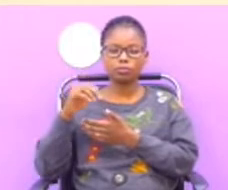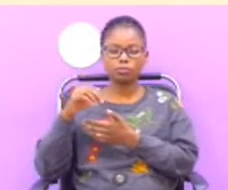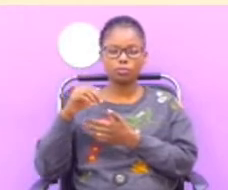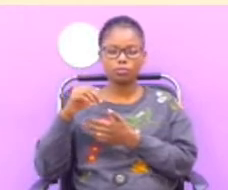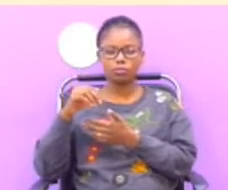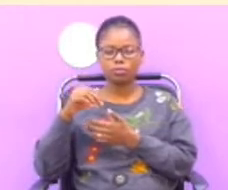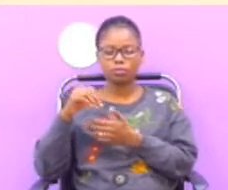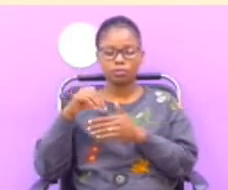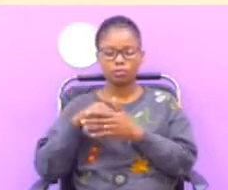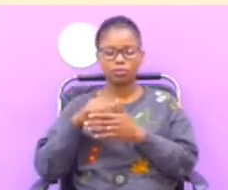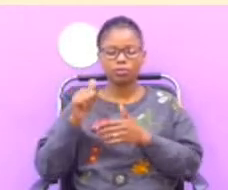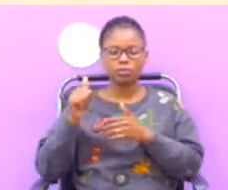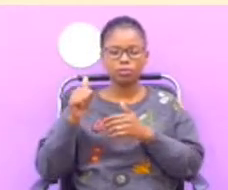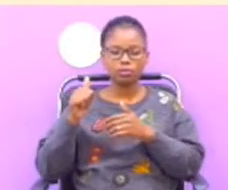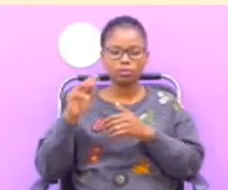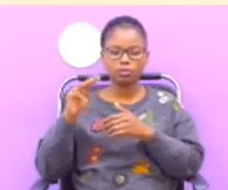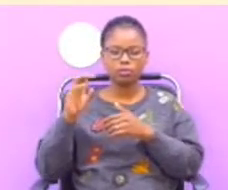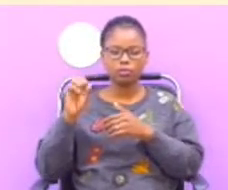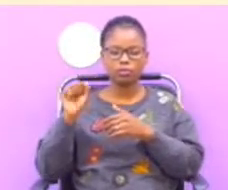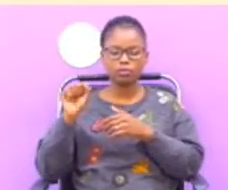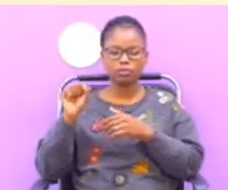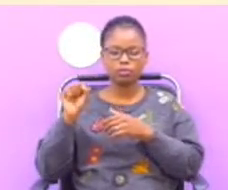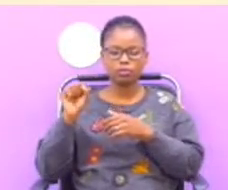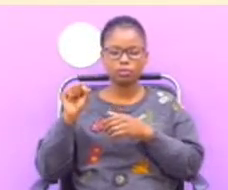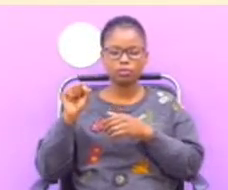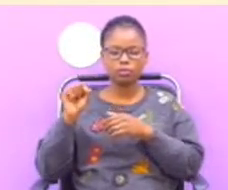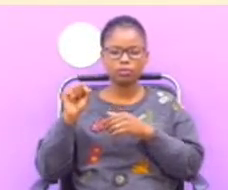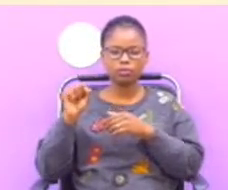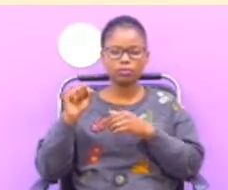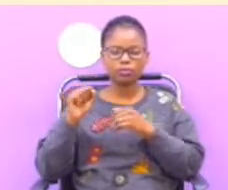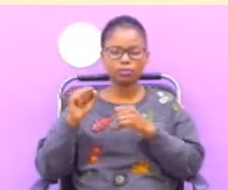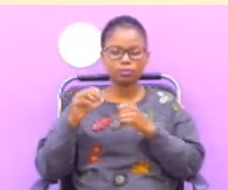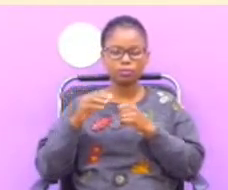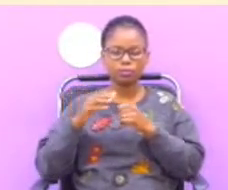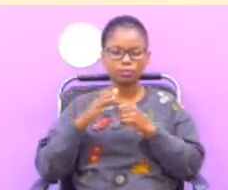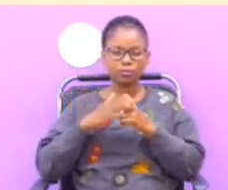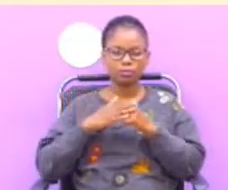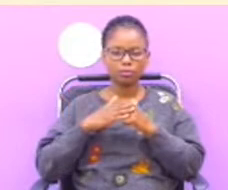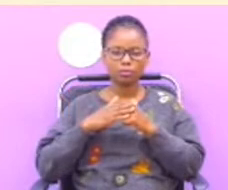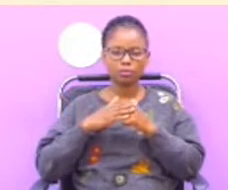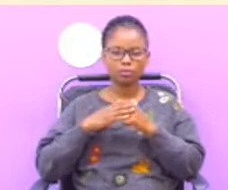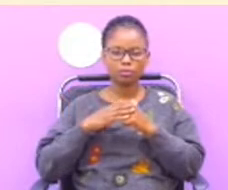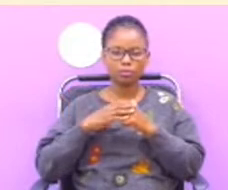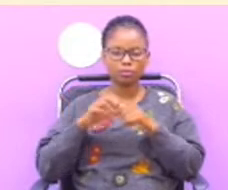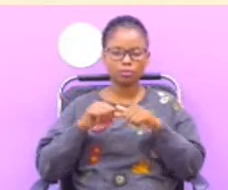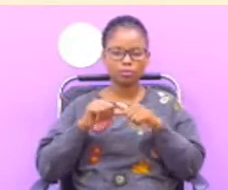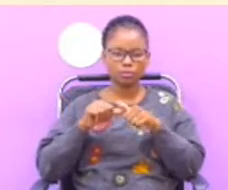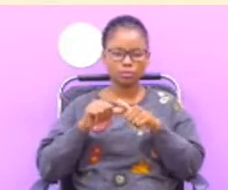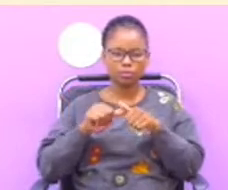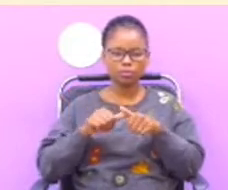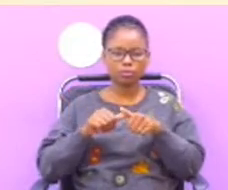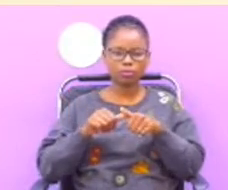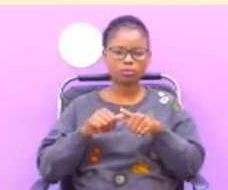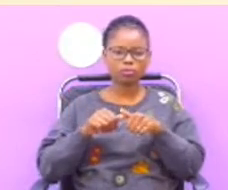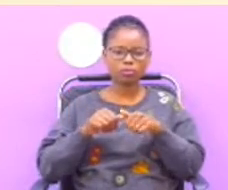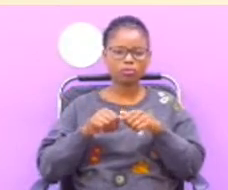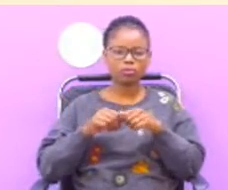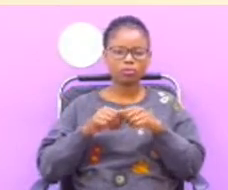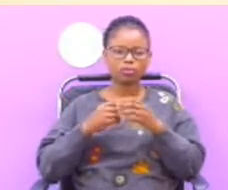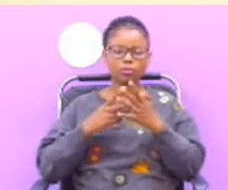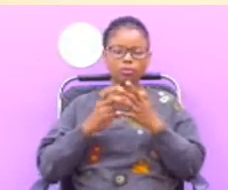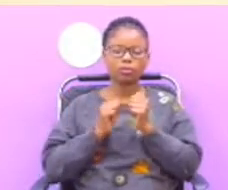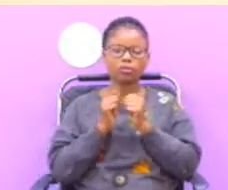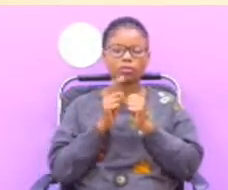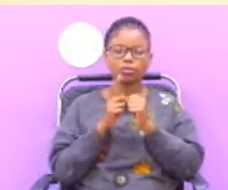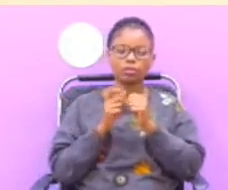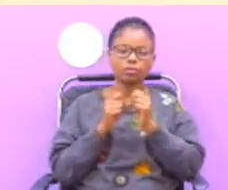wa Amosi kenda ĩrĩ reverence ya kũgũrĩrio inyanya na no tũthiĩte wega na ndĩretĩkia Ngai nĩ